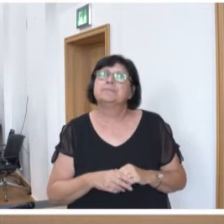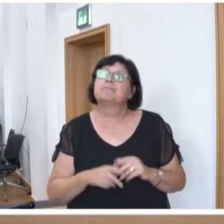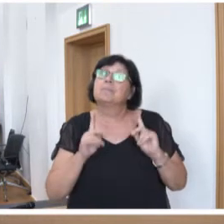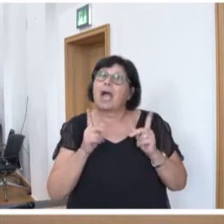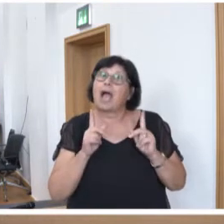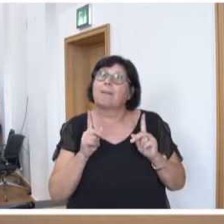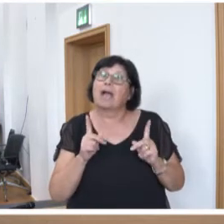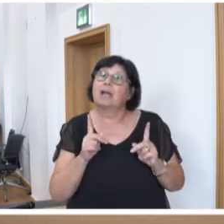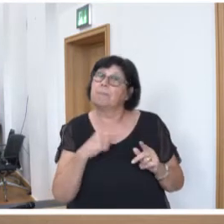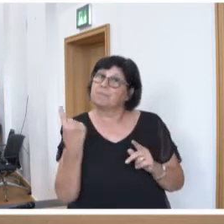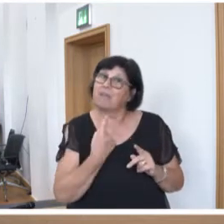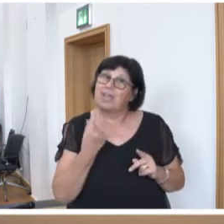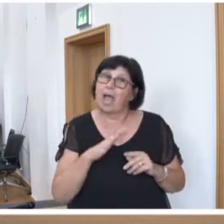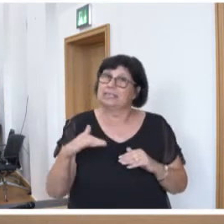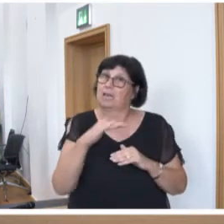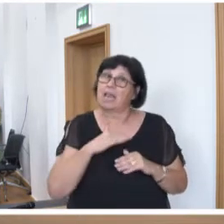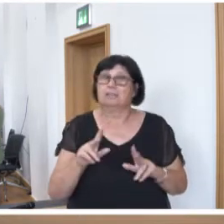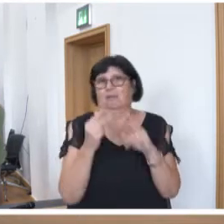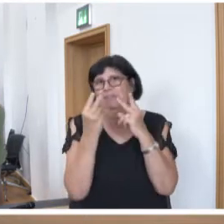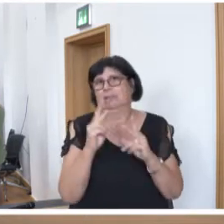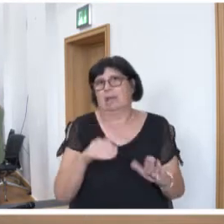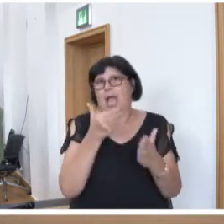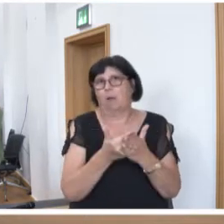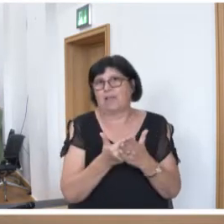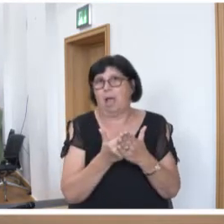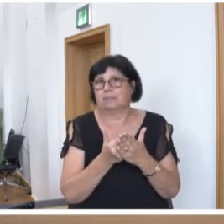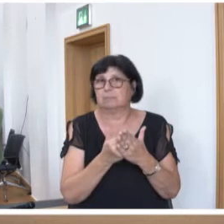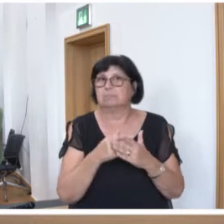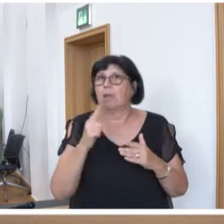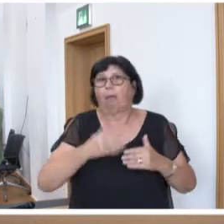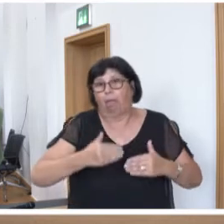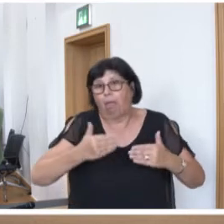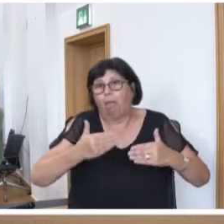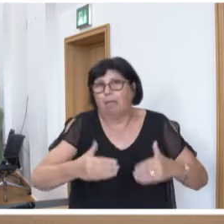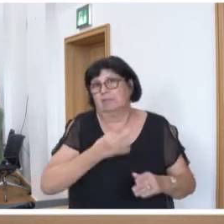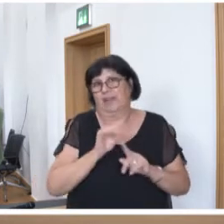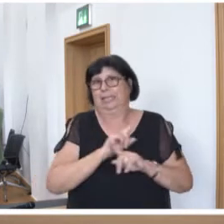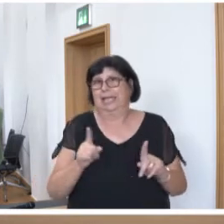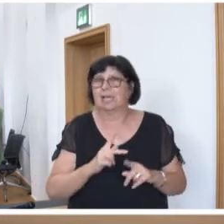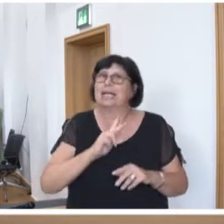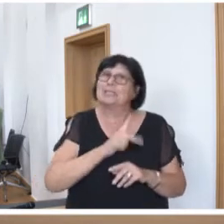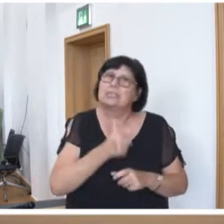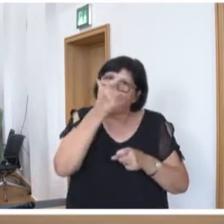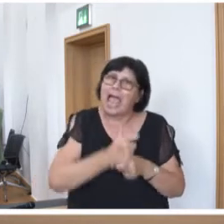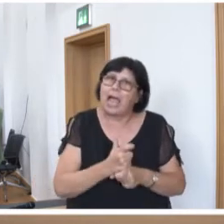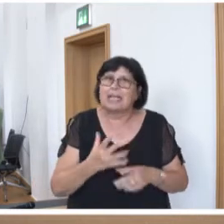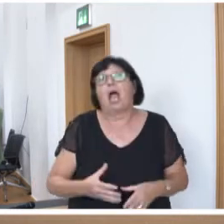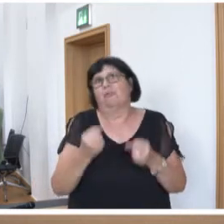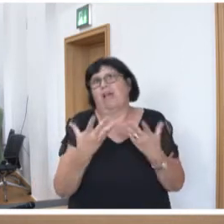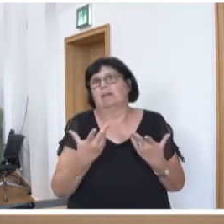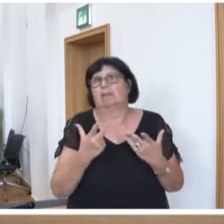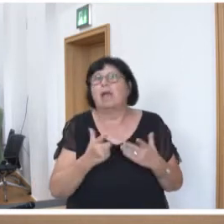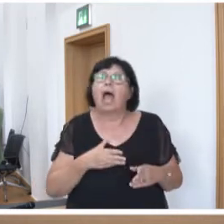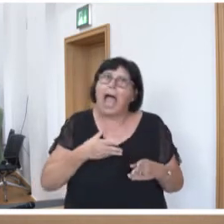Aber wir als Land haben eine wichtige Aufgabe, die wir nicht weiter verschleppen dürfen. Es gilt, die sozialen Härten abzufedern, Armut